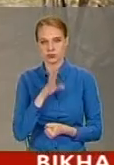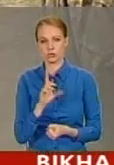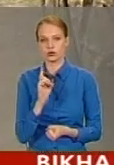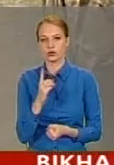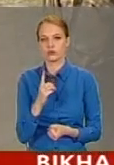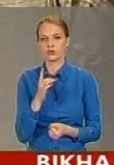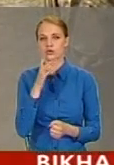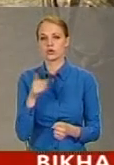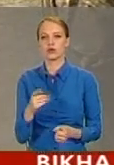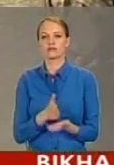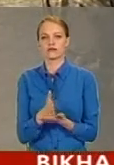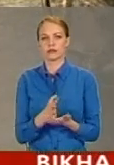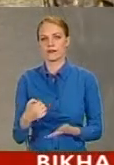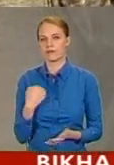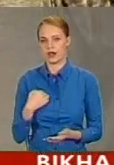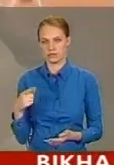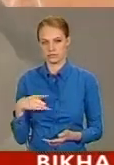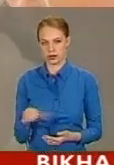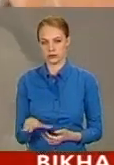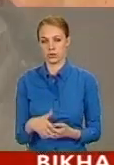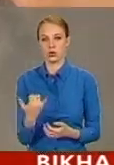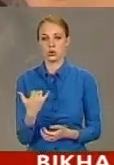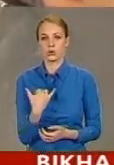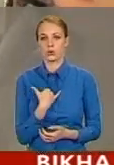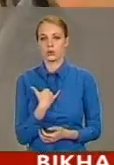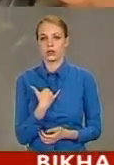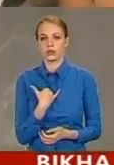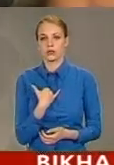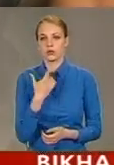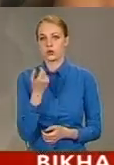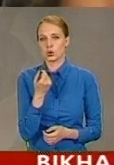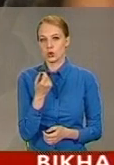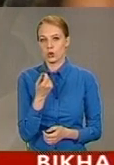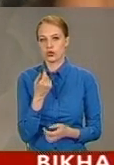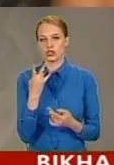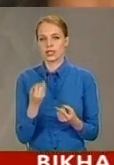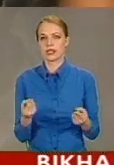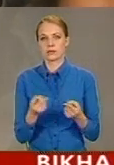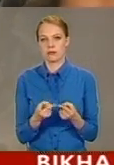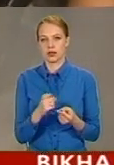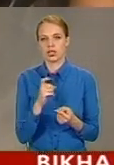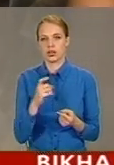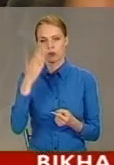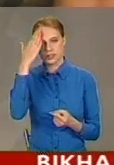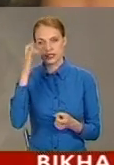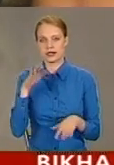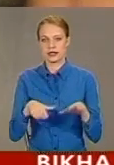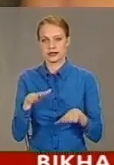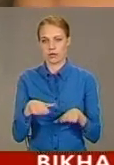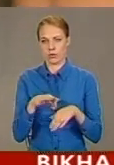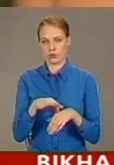адже строкової служби в армії не проходив. Мене трошки не співпадав зріз з вагою